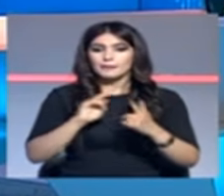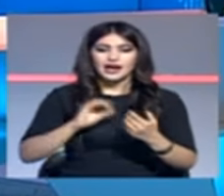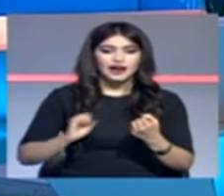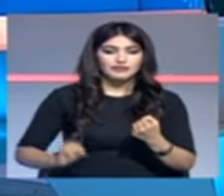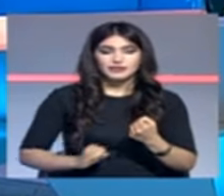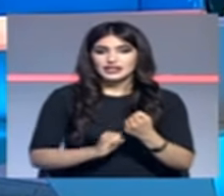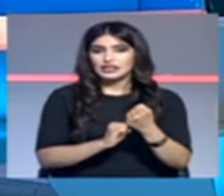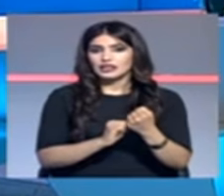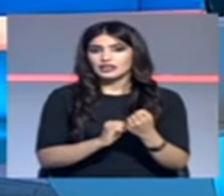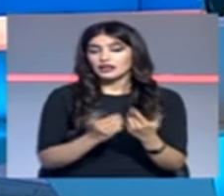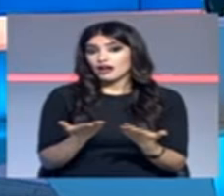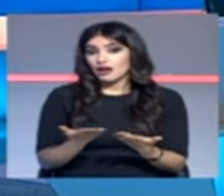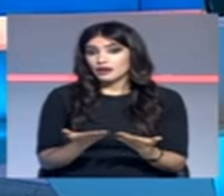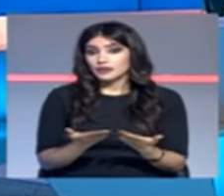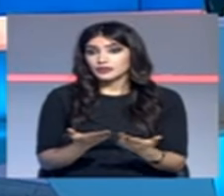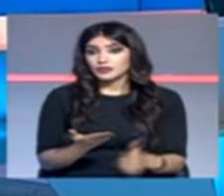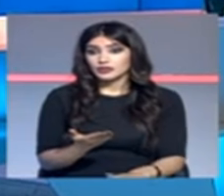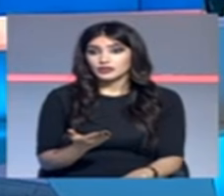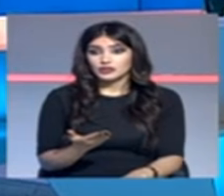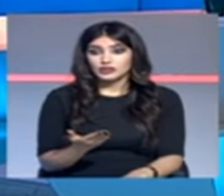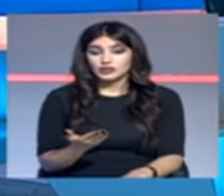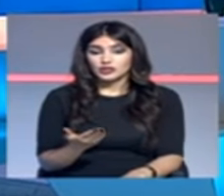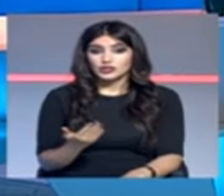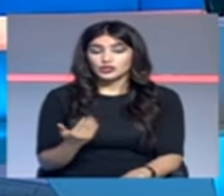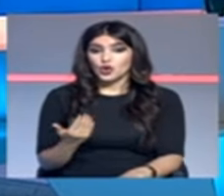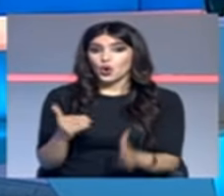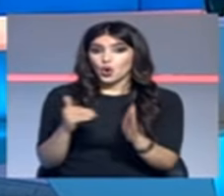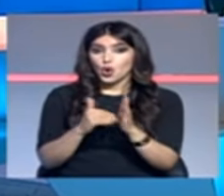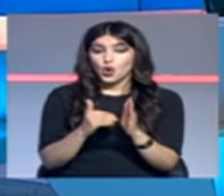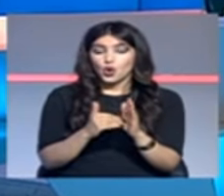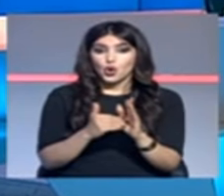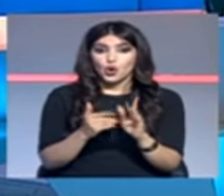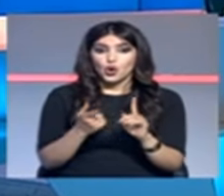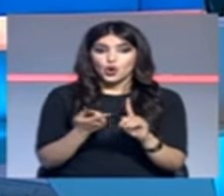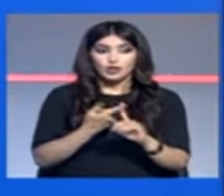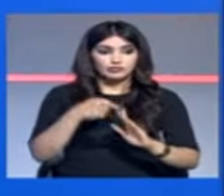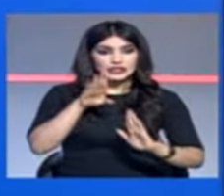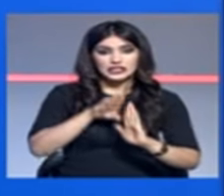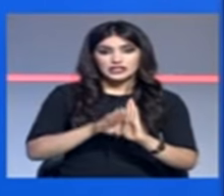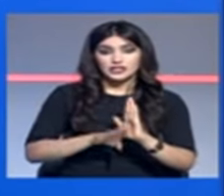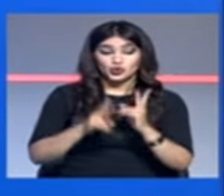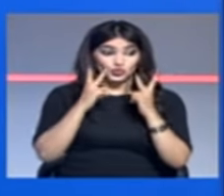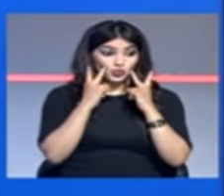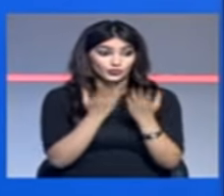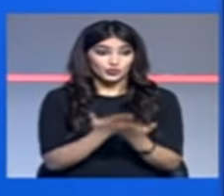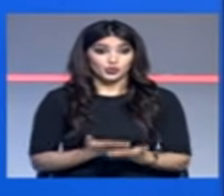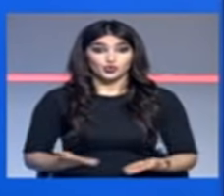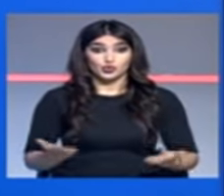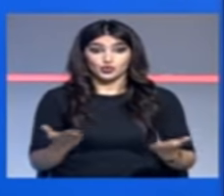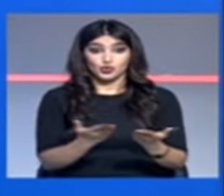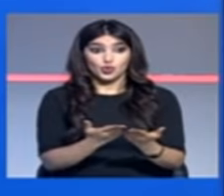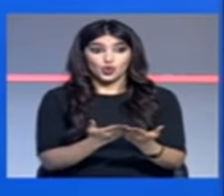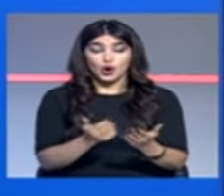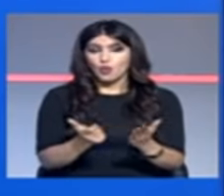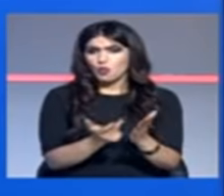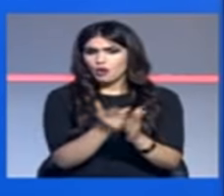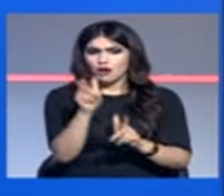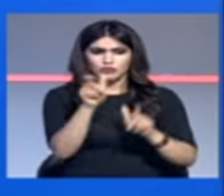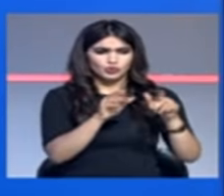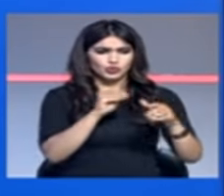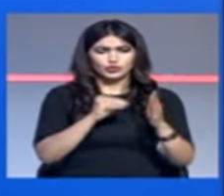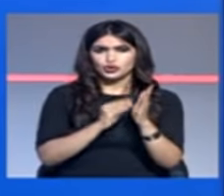تعاونوش باش نزيدوا نطيحوا في الارقام، وانت كما شفت توا حاليا الارقام قاعدوا